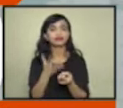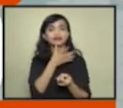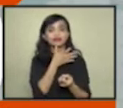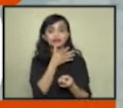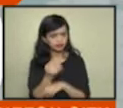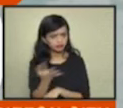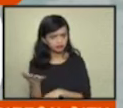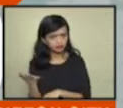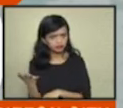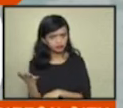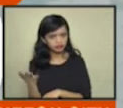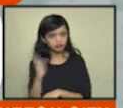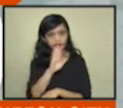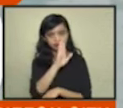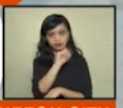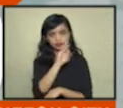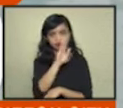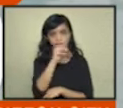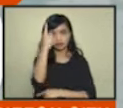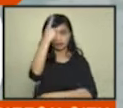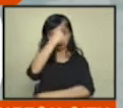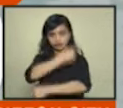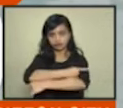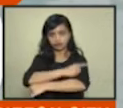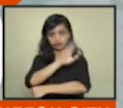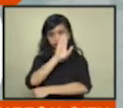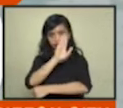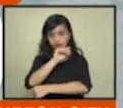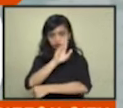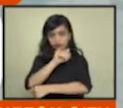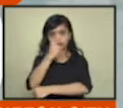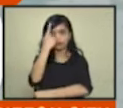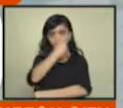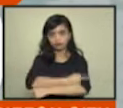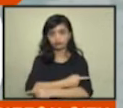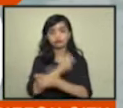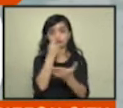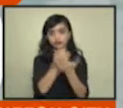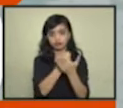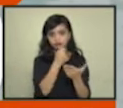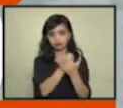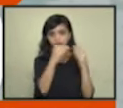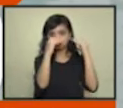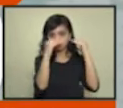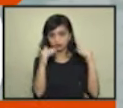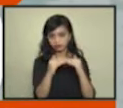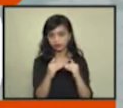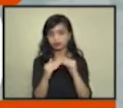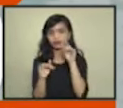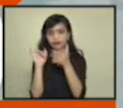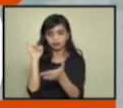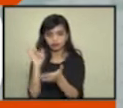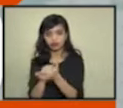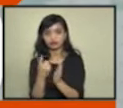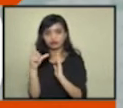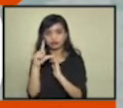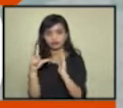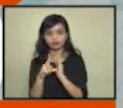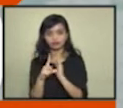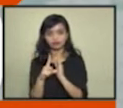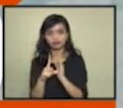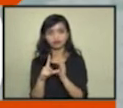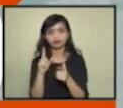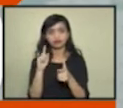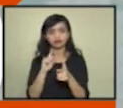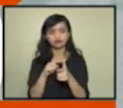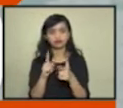isang kasambahay, 15-day equivalent po nung sahod niya as an indemnity. Okay. Yun lang po yung nakasaad sa batas. At